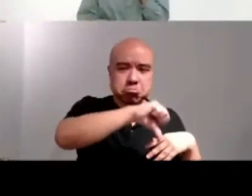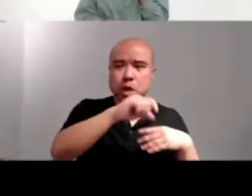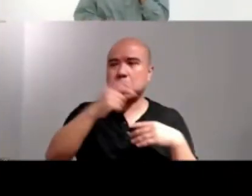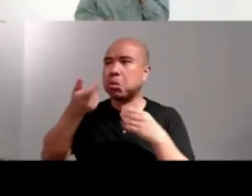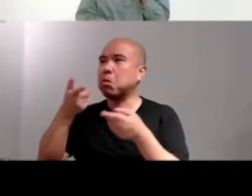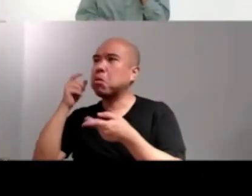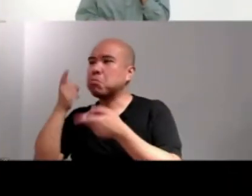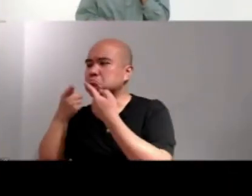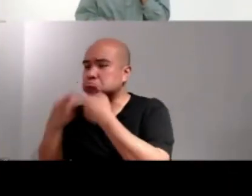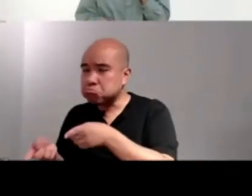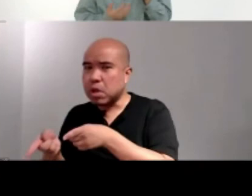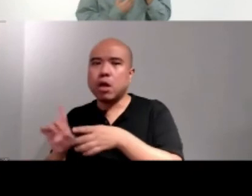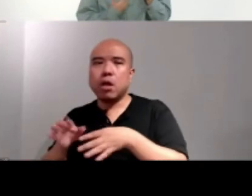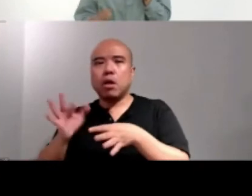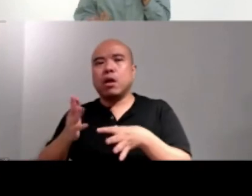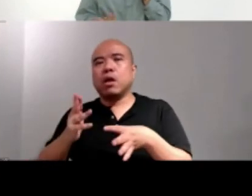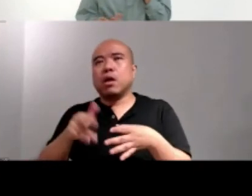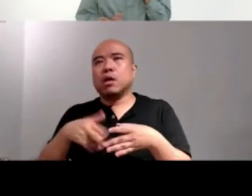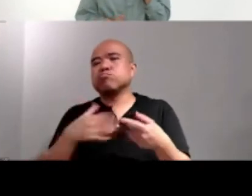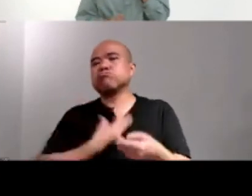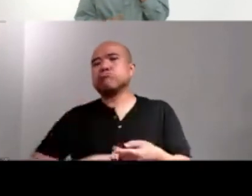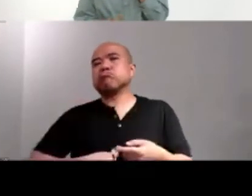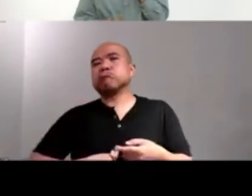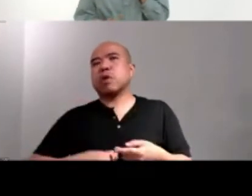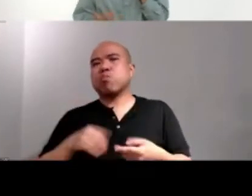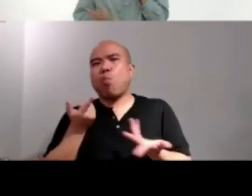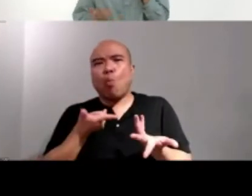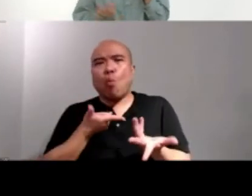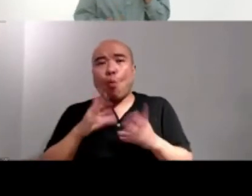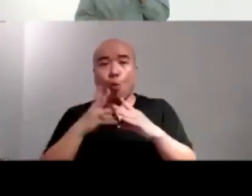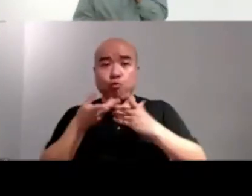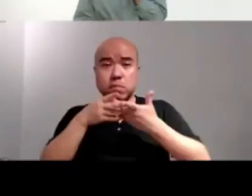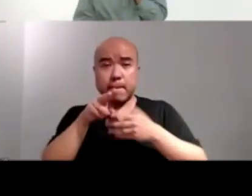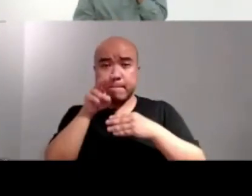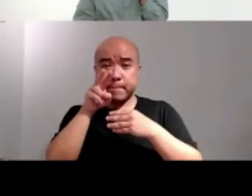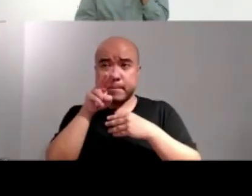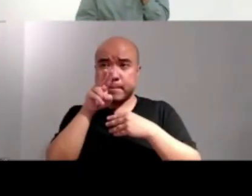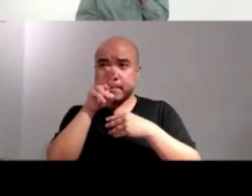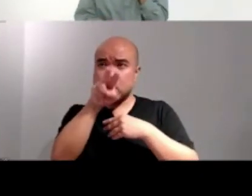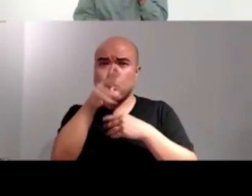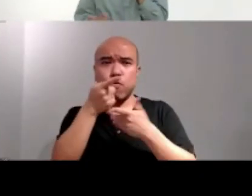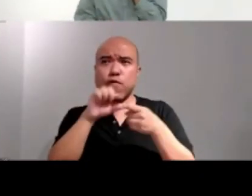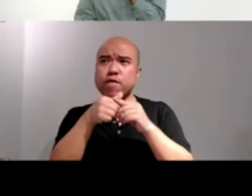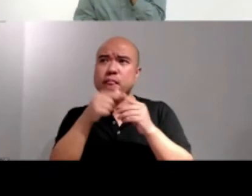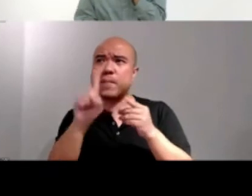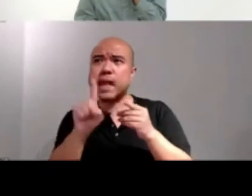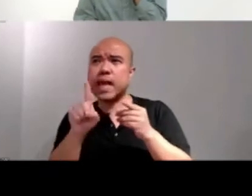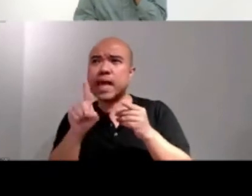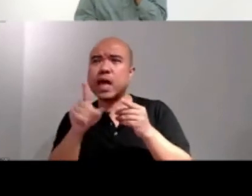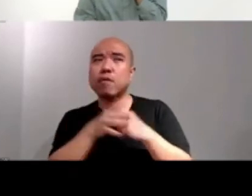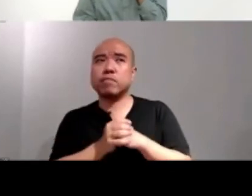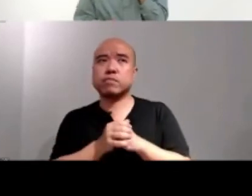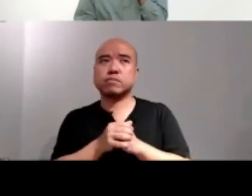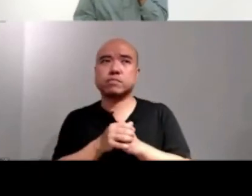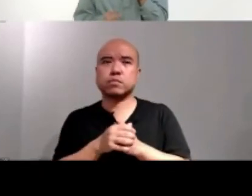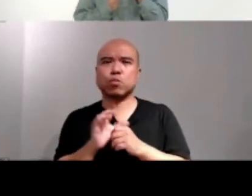事。咁但我哋唔開心嘅時候可以點樣呢？即係因為咁平凡嘅問題令到我唔開心，咁我可